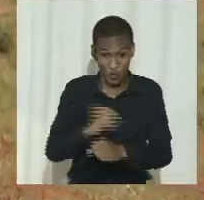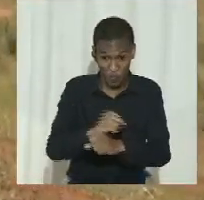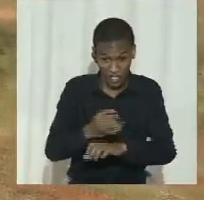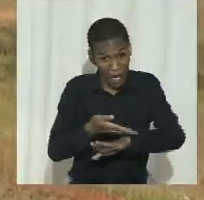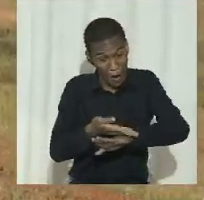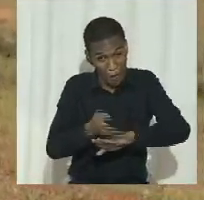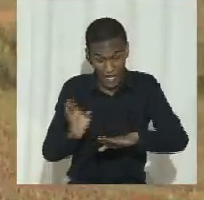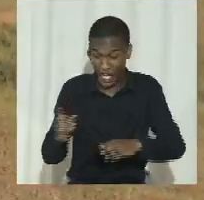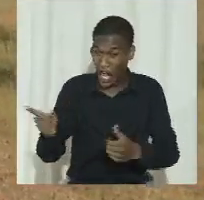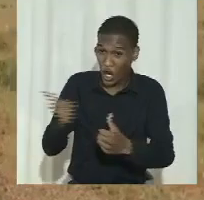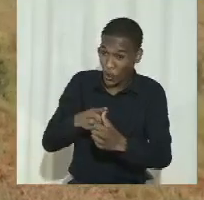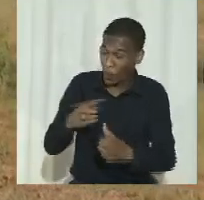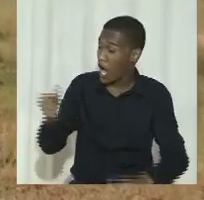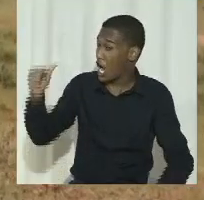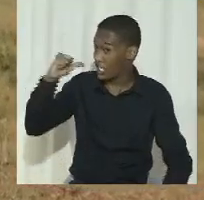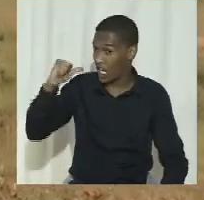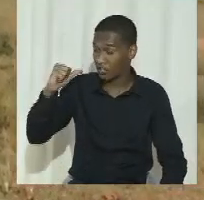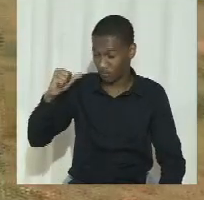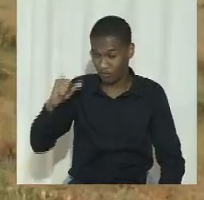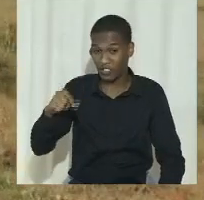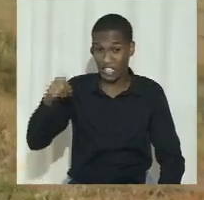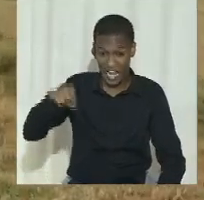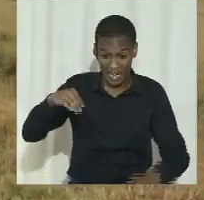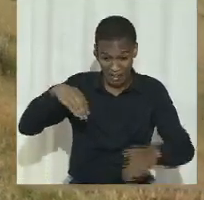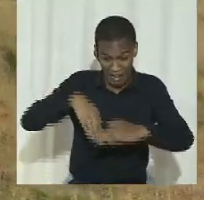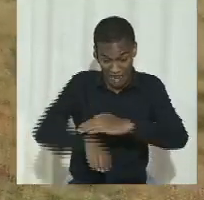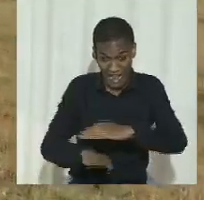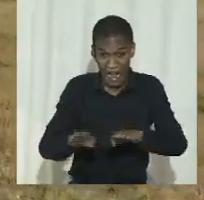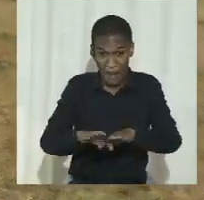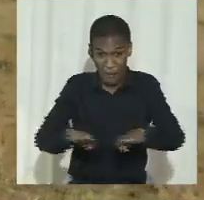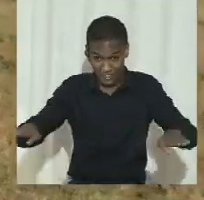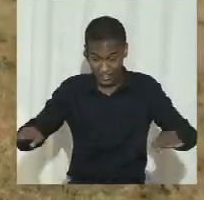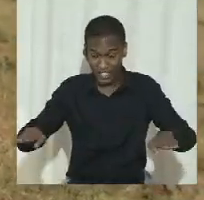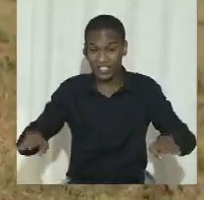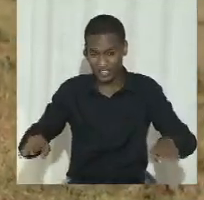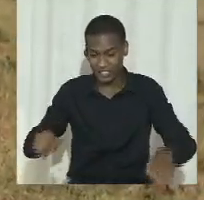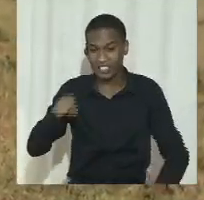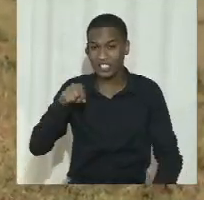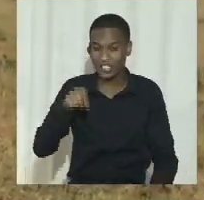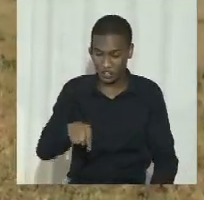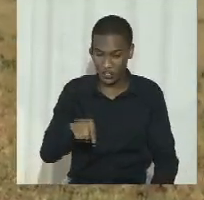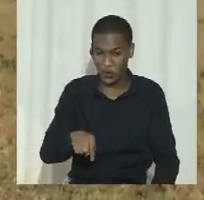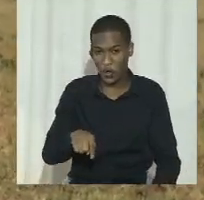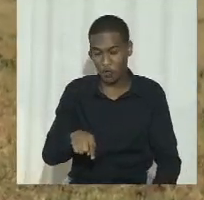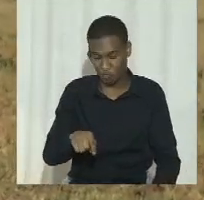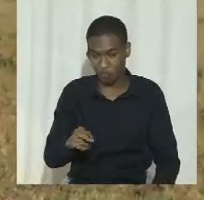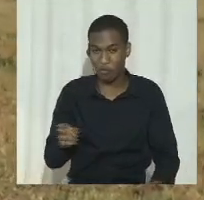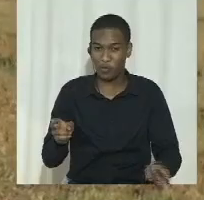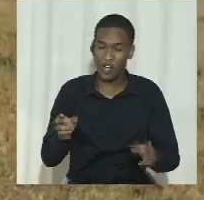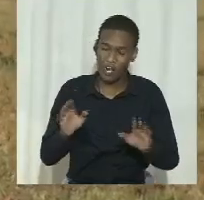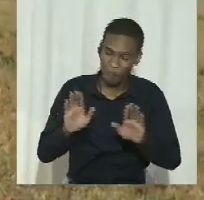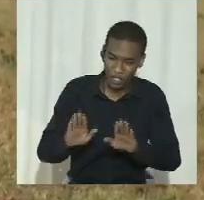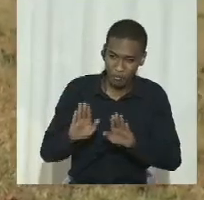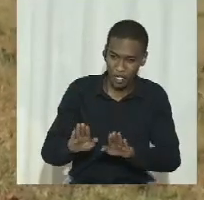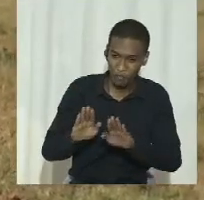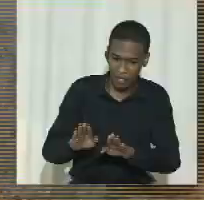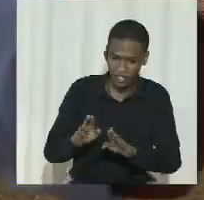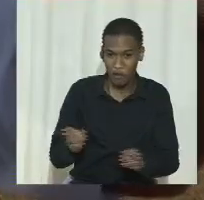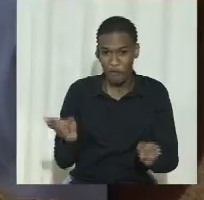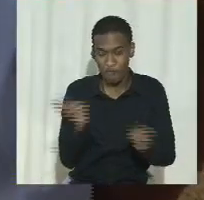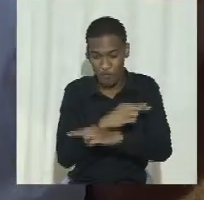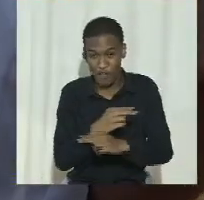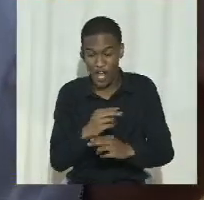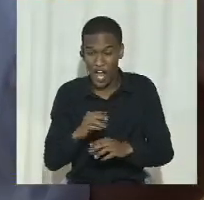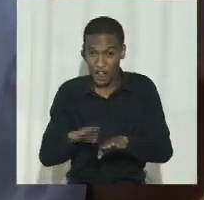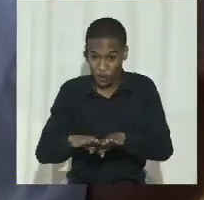loharano maromaro izay rano avy any ambanin'ny tany a dia rehefa ao anatin'ny fotoana fohy a dia mietsaka lay